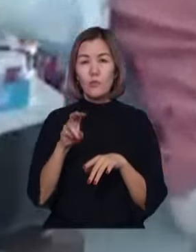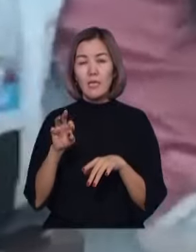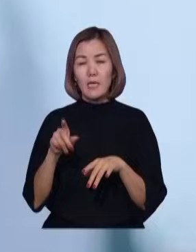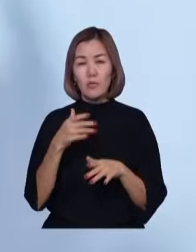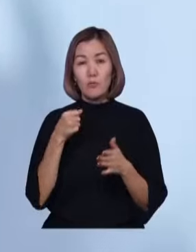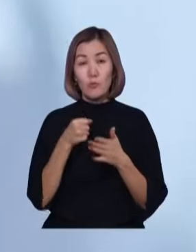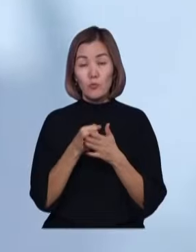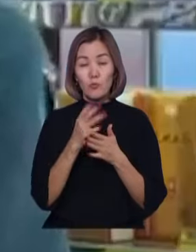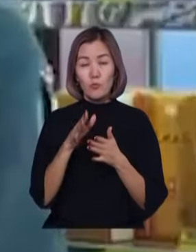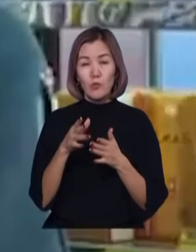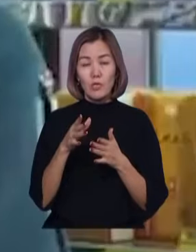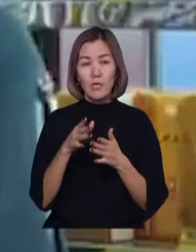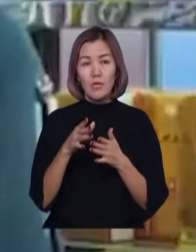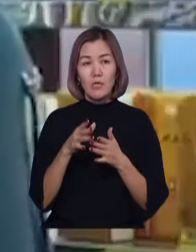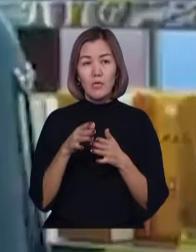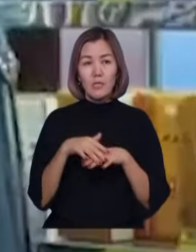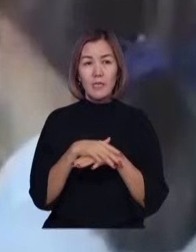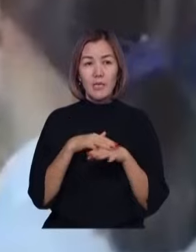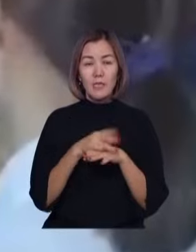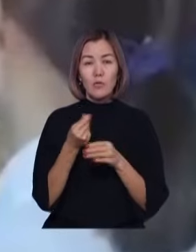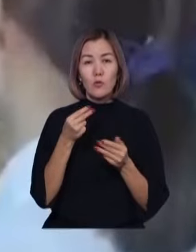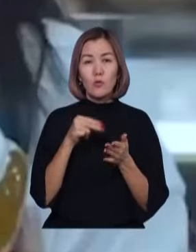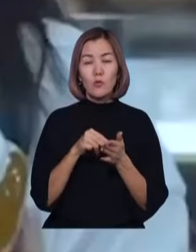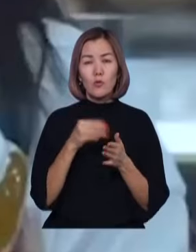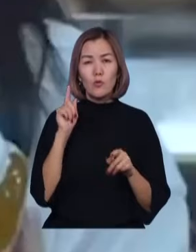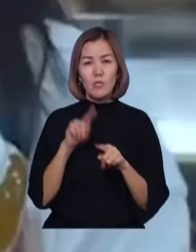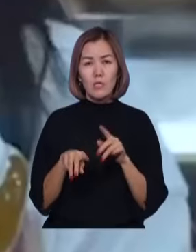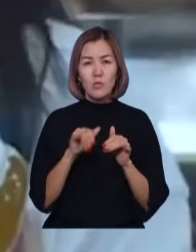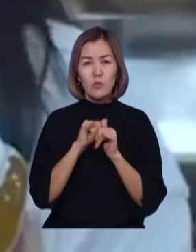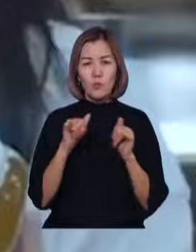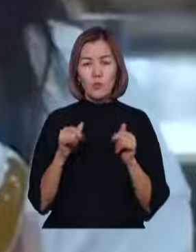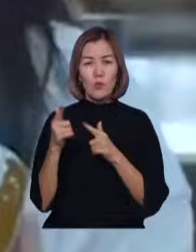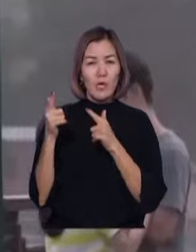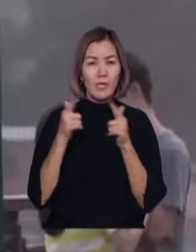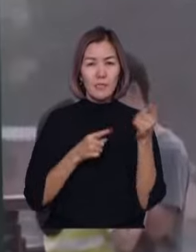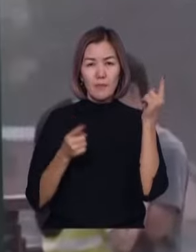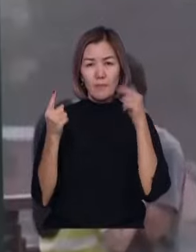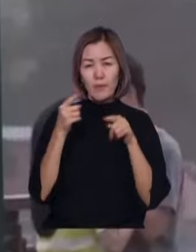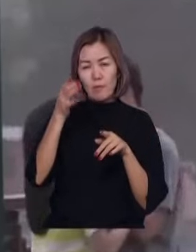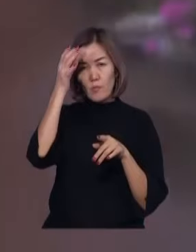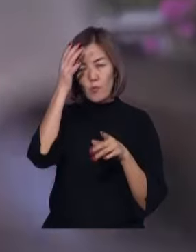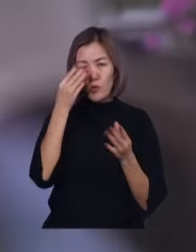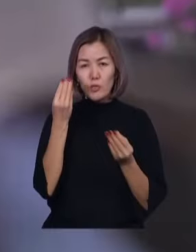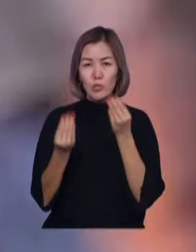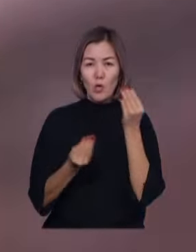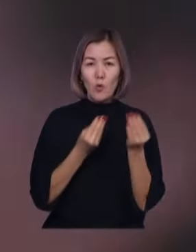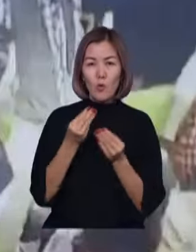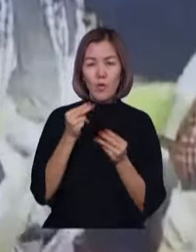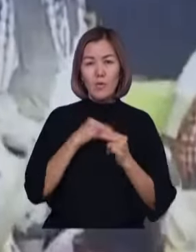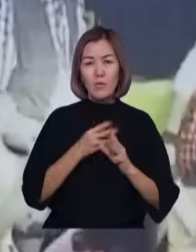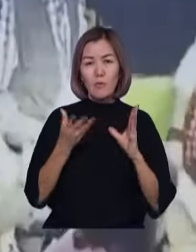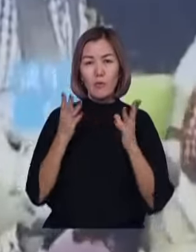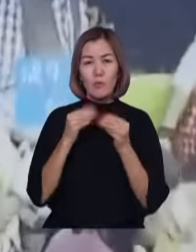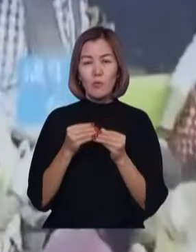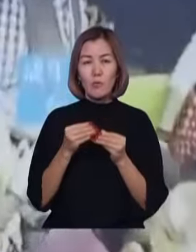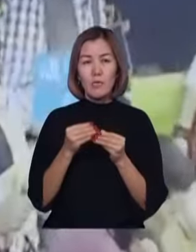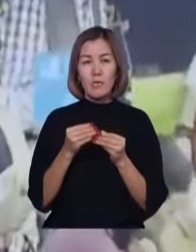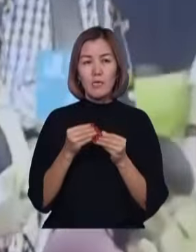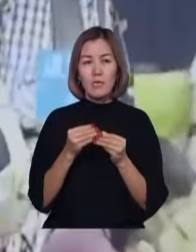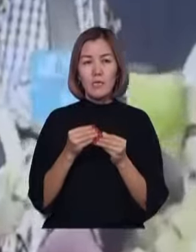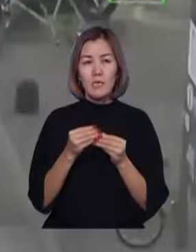жетеді. Жасанды интеллект нарығы құнының қарқынды өсуіне әзірлеушілердің білім, ойын-сауық және еңбек өнімділігі сияқты табысты